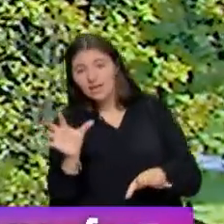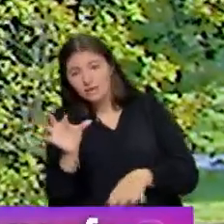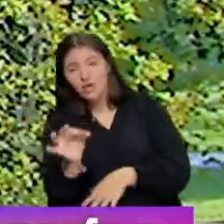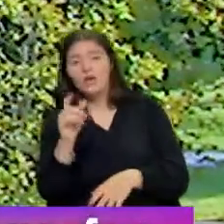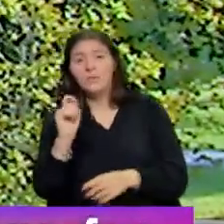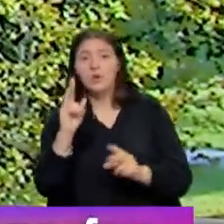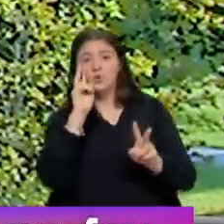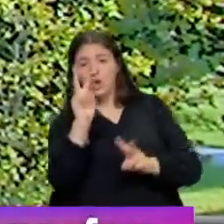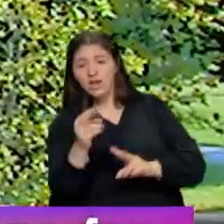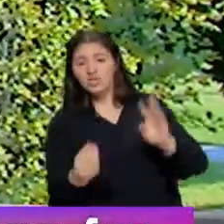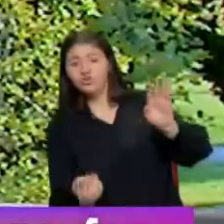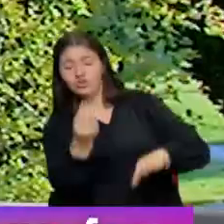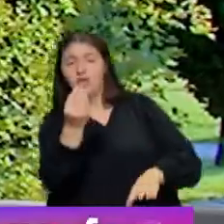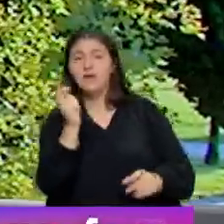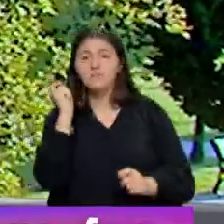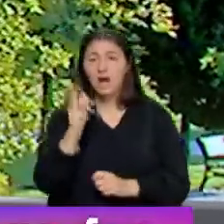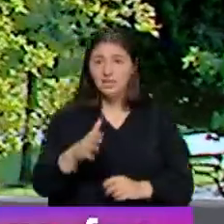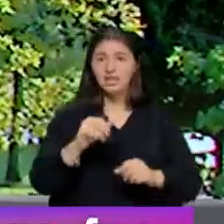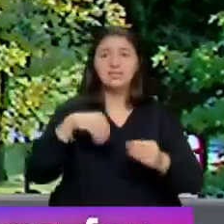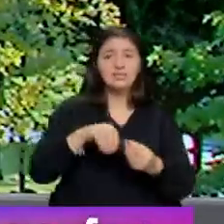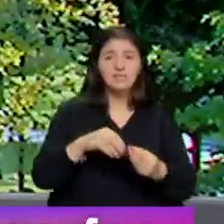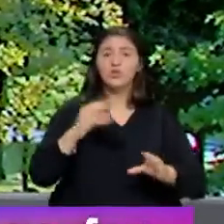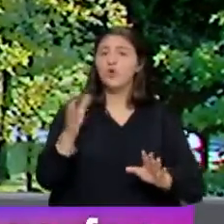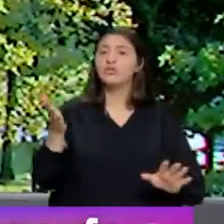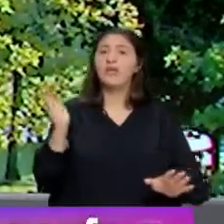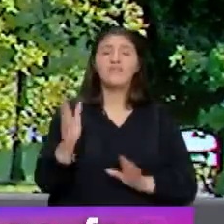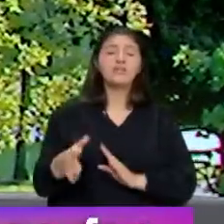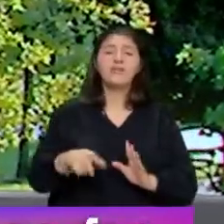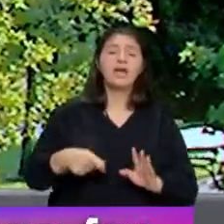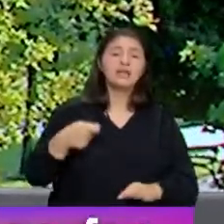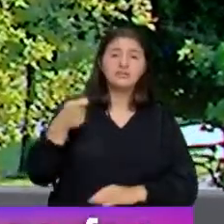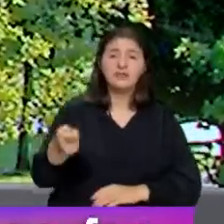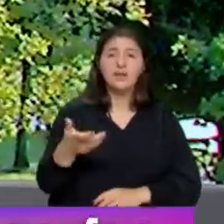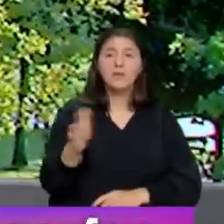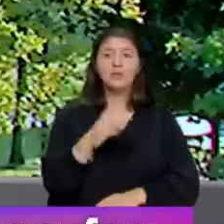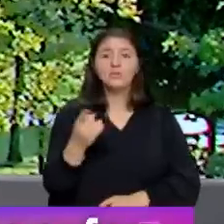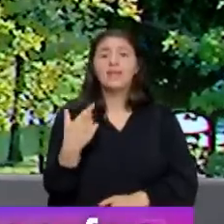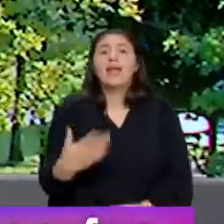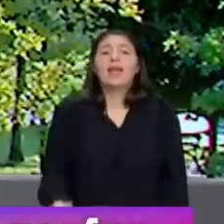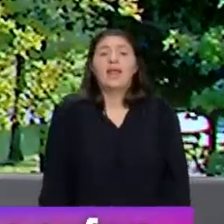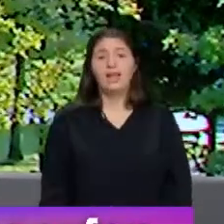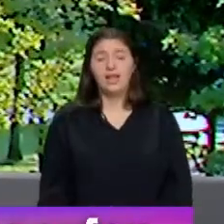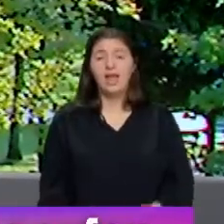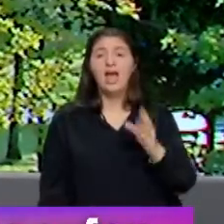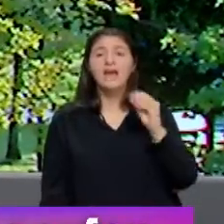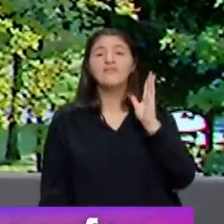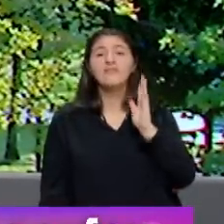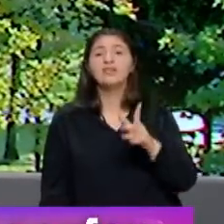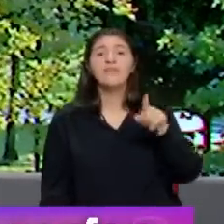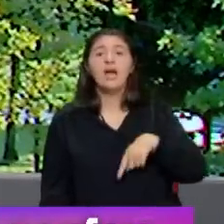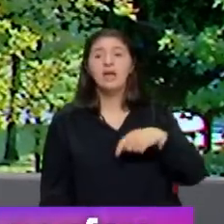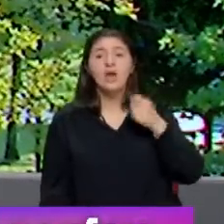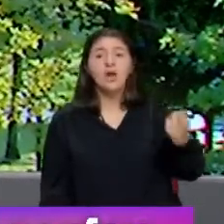hayatınıza yansıyan pahalılıktan zamdan çok daha fazla vergiden başka bir şey değil En çok vergi